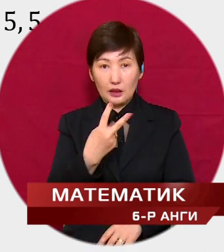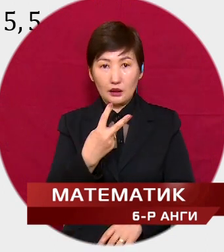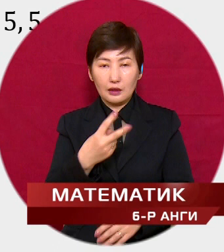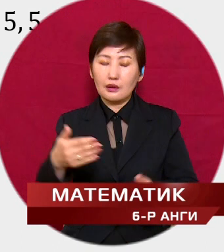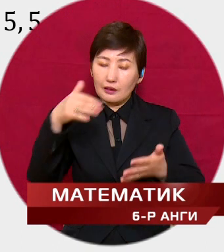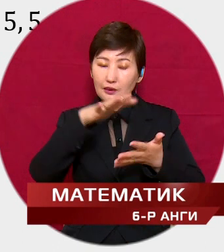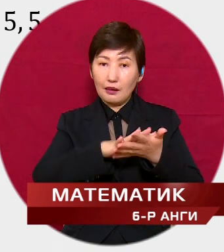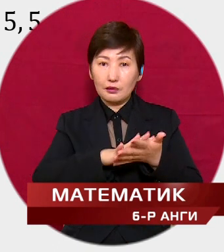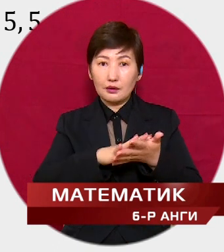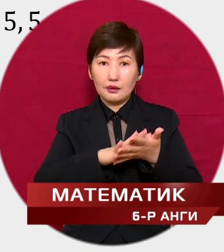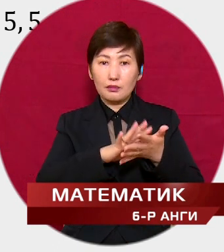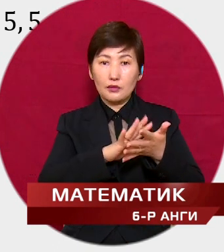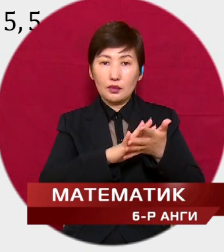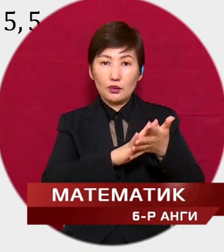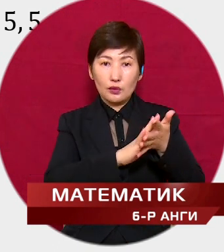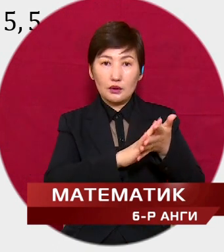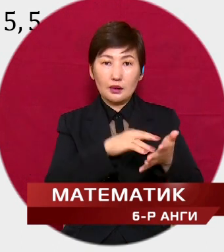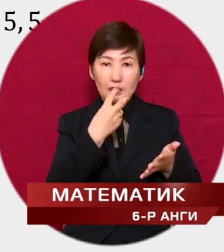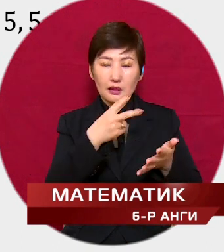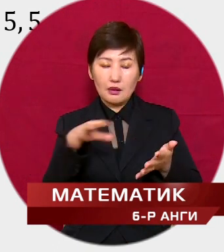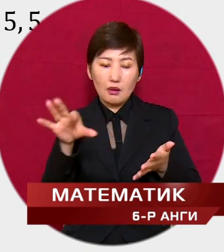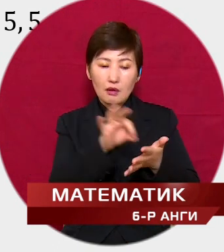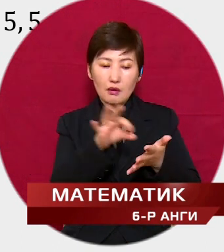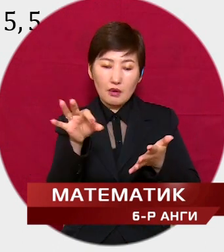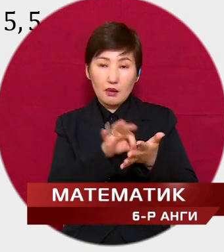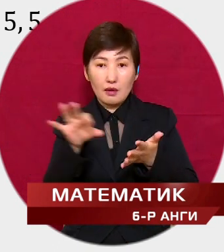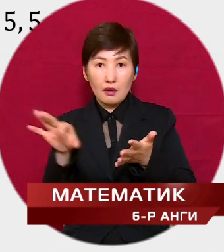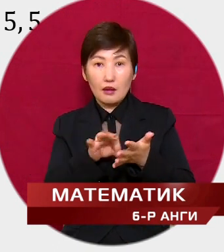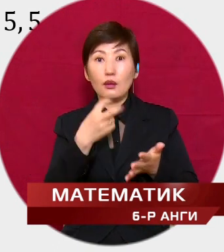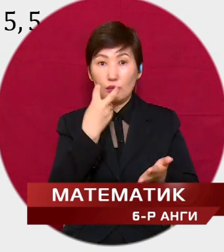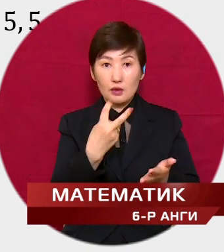өгдлүүдийг тоочж бичих тухай үзлээ. За мөн